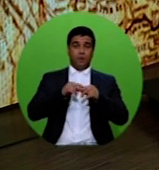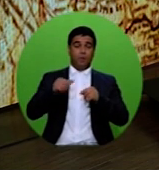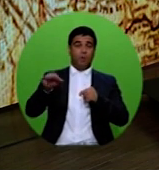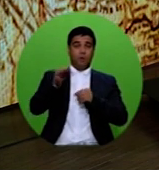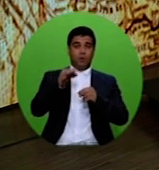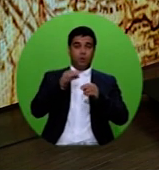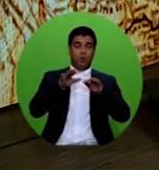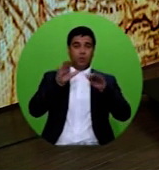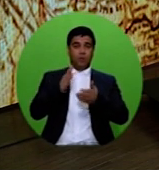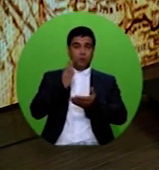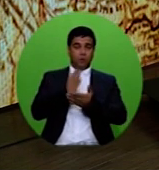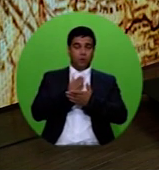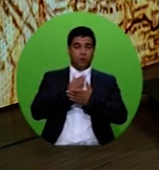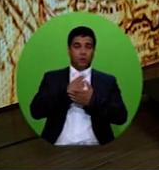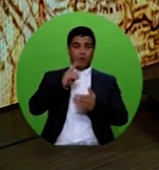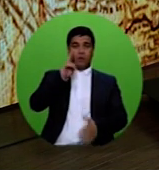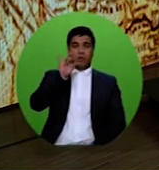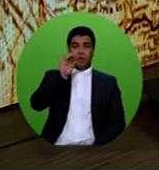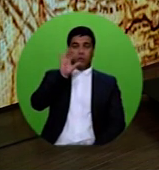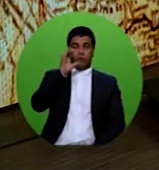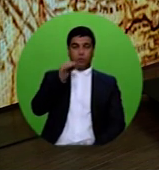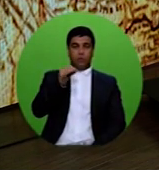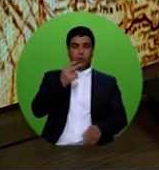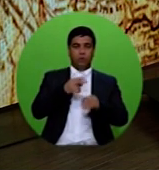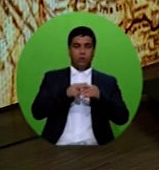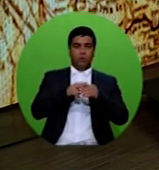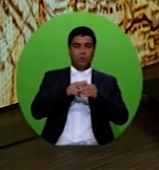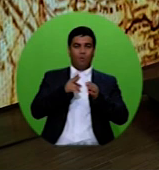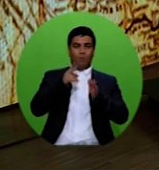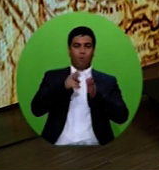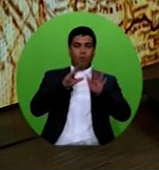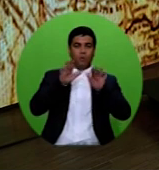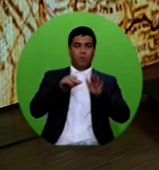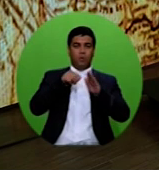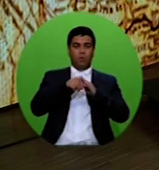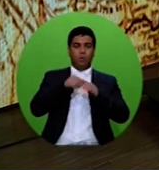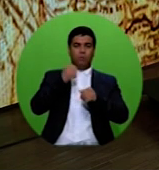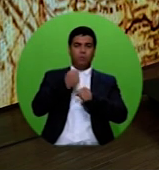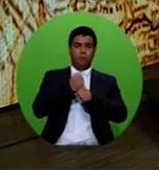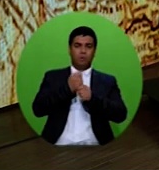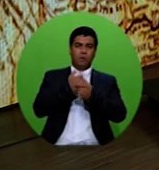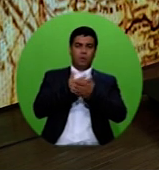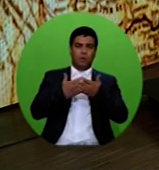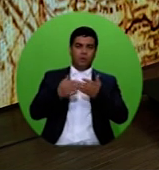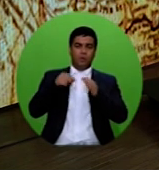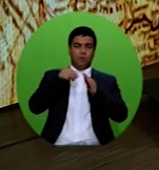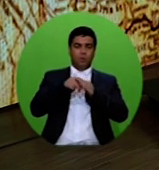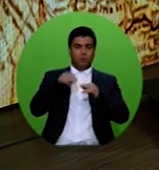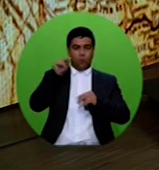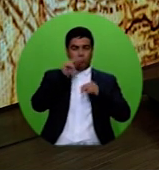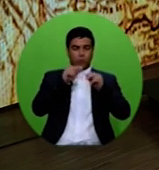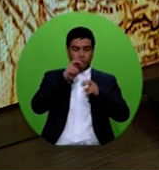ребята, находится Китабская широтная станция, где производятся различные